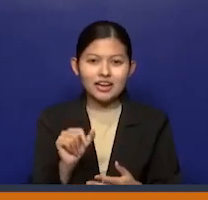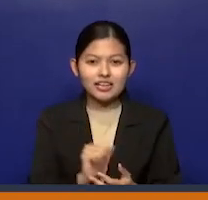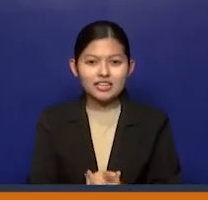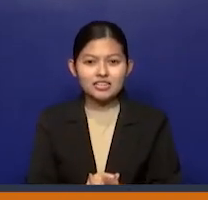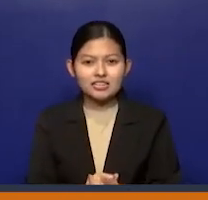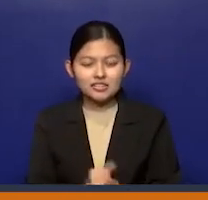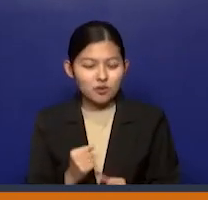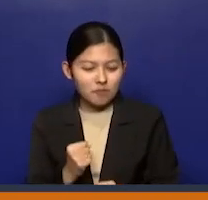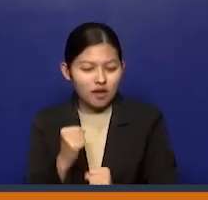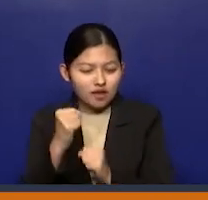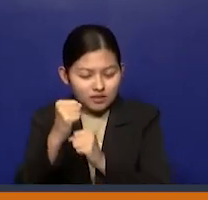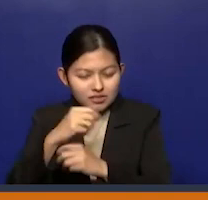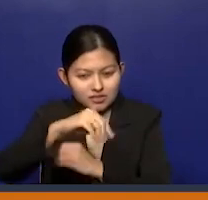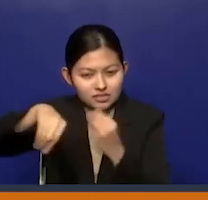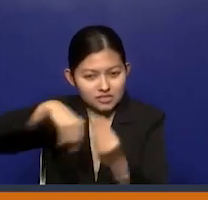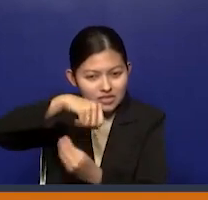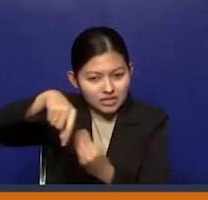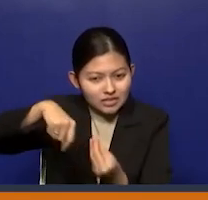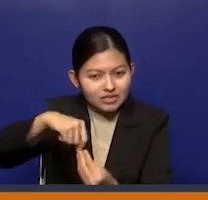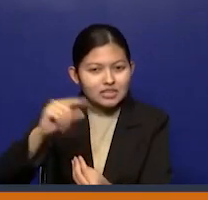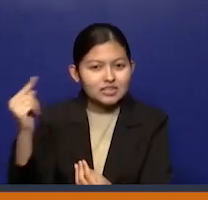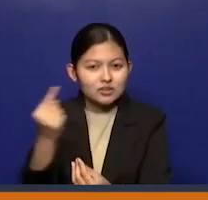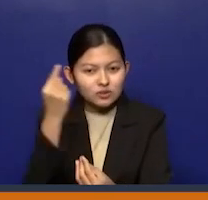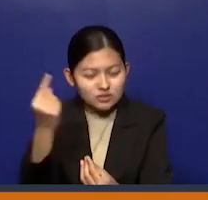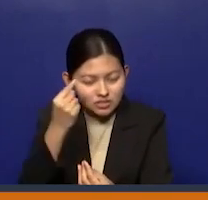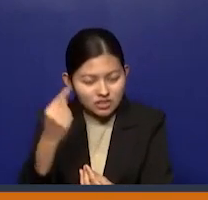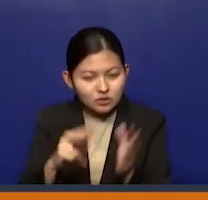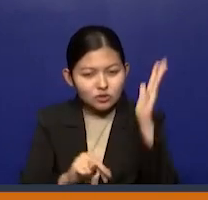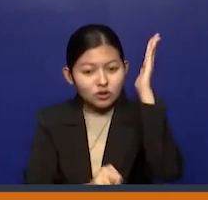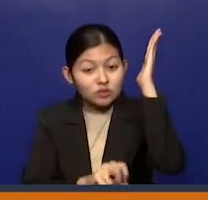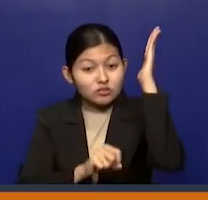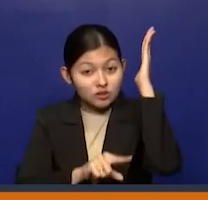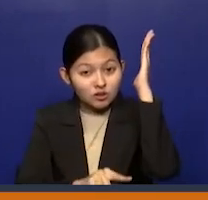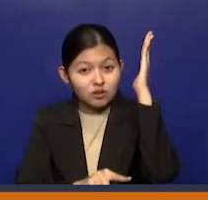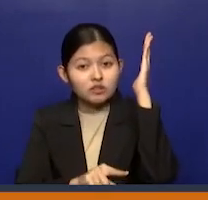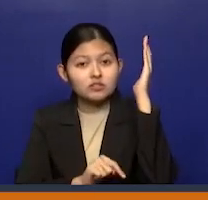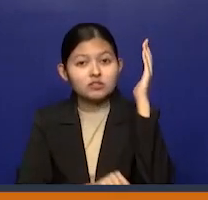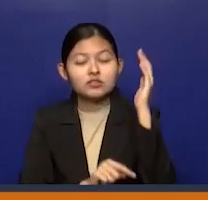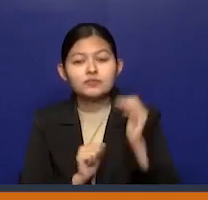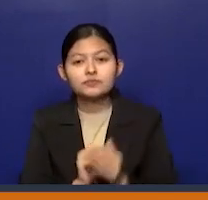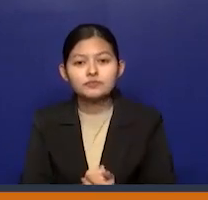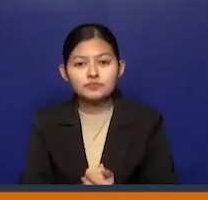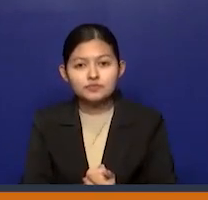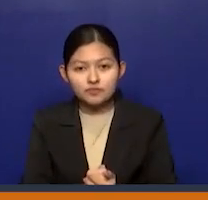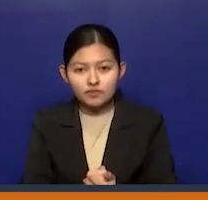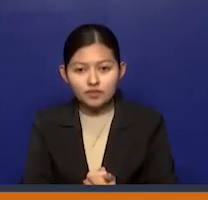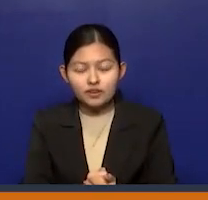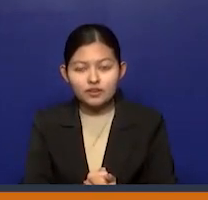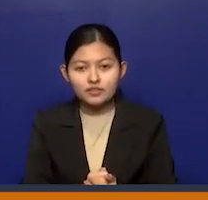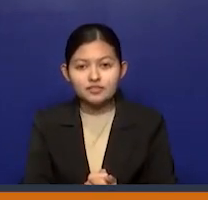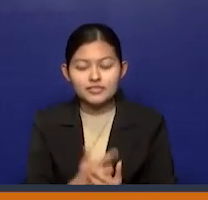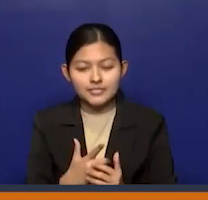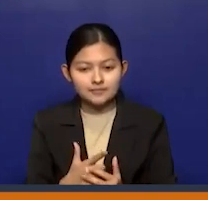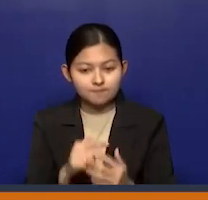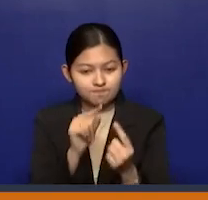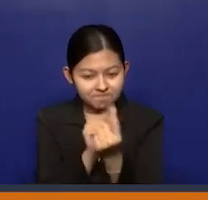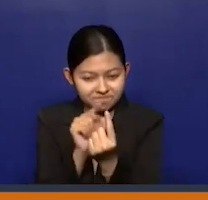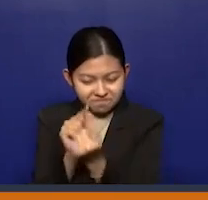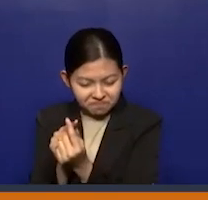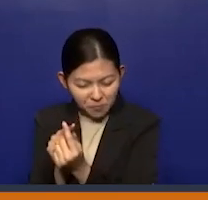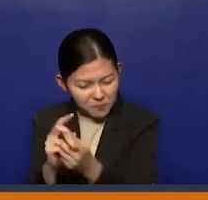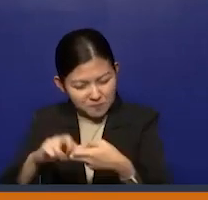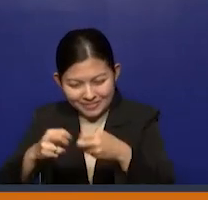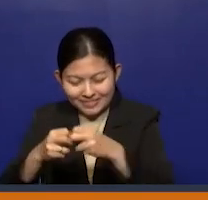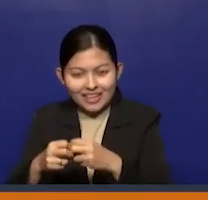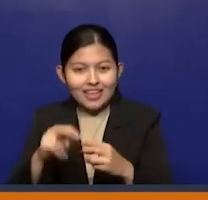ต้องผลักดันเศรษฐกิจการท่องเที่ยวเนี่ยต่อจังหวัดนครศรีธรรมราชนะครับการเผชิญกับน้ำท่วม